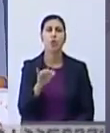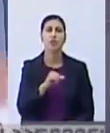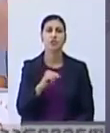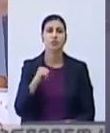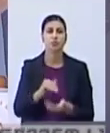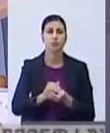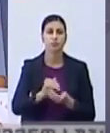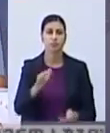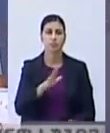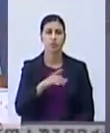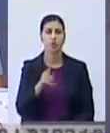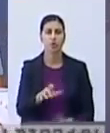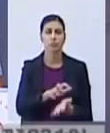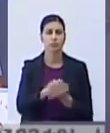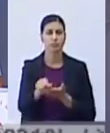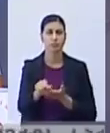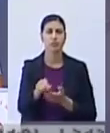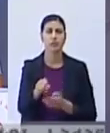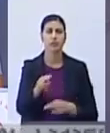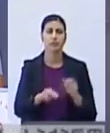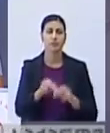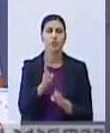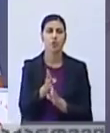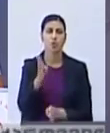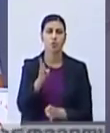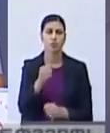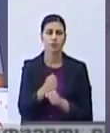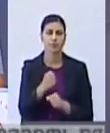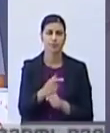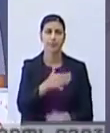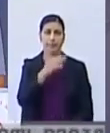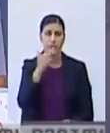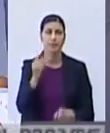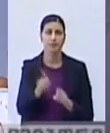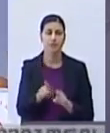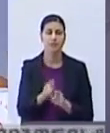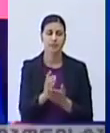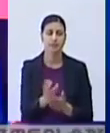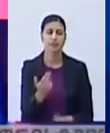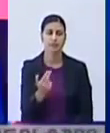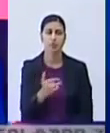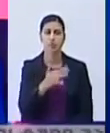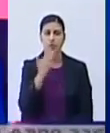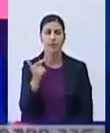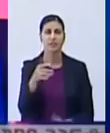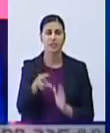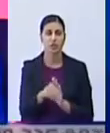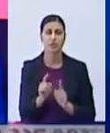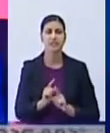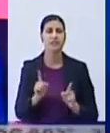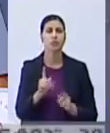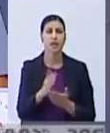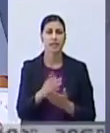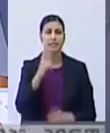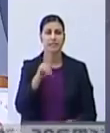ის სტადიონი მთლიანად დაანგრეს და მის ადგილას მიმდინარეობს კორპუსის მშენებლობა. და უამრავია ასე, სადაც იგი. ხო, უამრავია განში ესეთი და ეს სასწაული რა